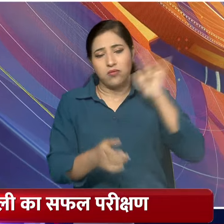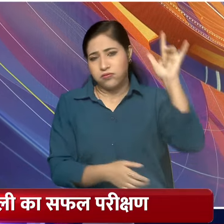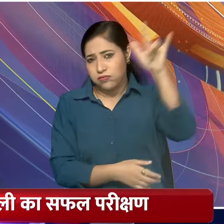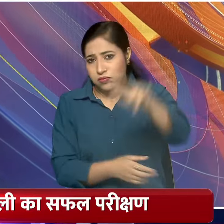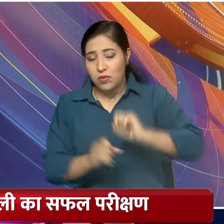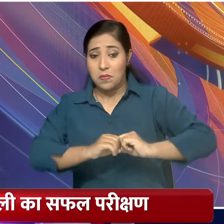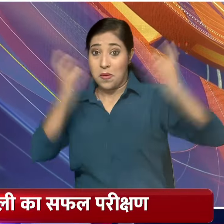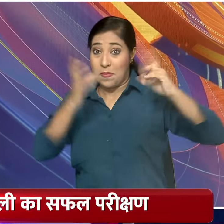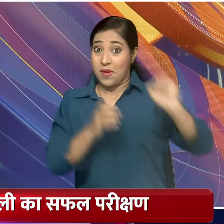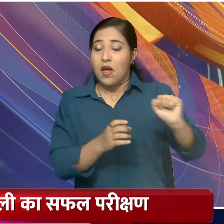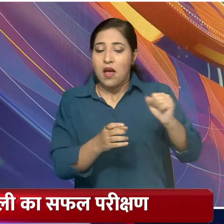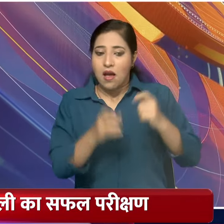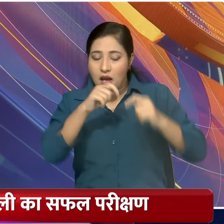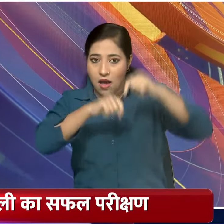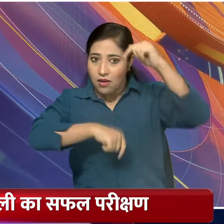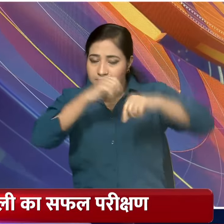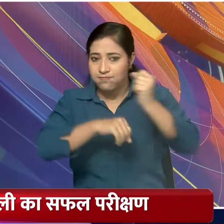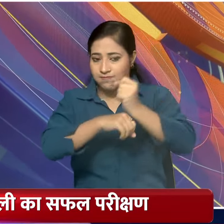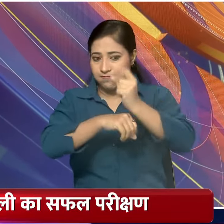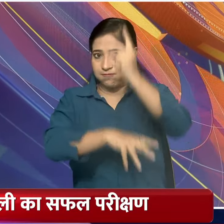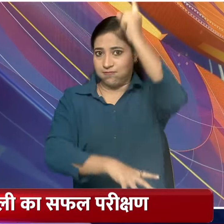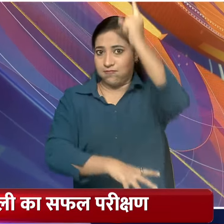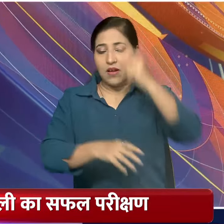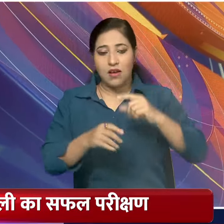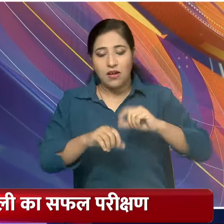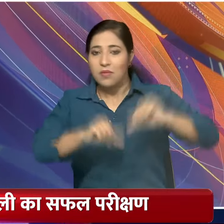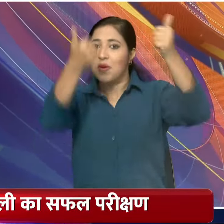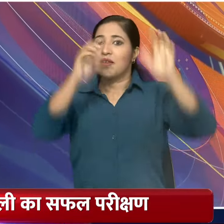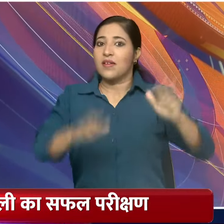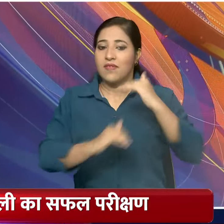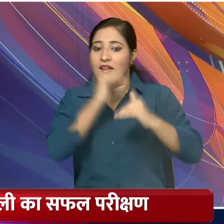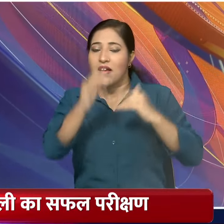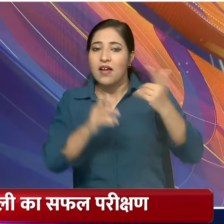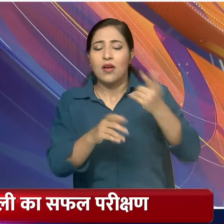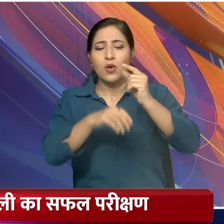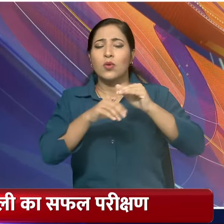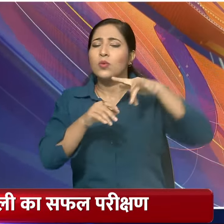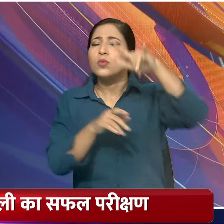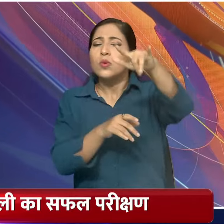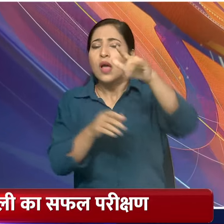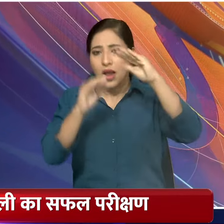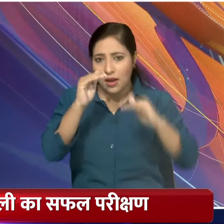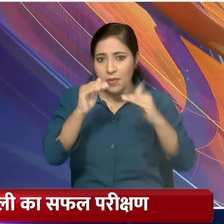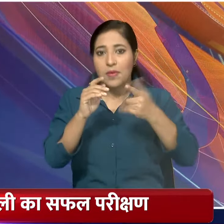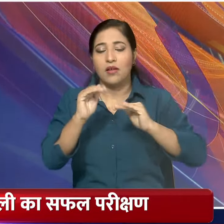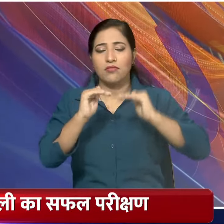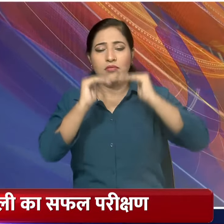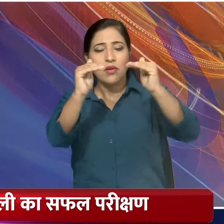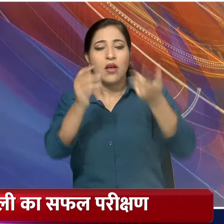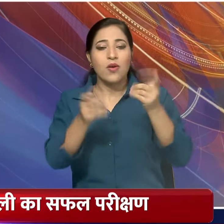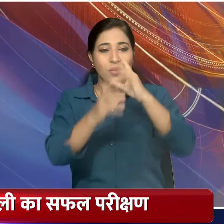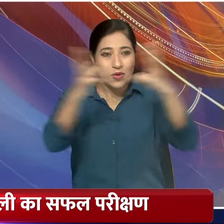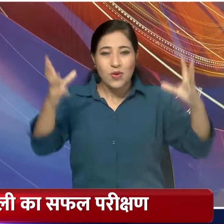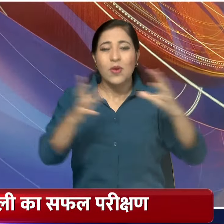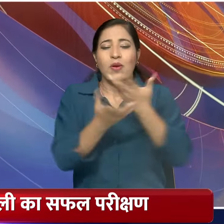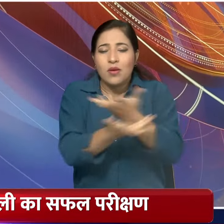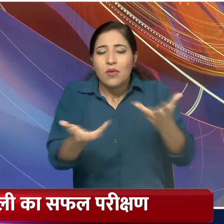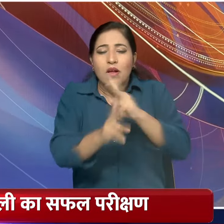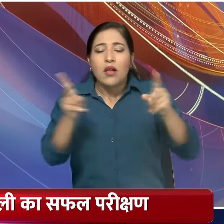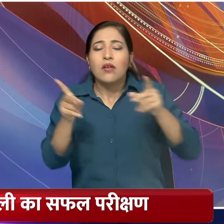किया सफल परीक्षण। मिसाइल कम दूरी और कम ऊंचाई पर उड़ान भरने वाली वस्तुओं को मार गिराने में